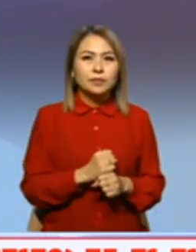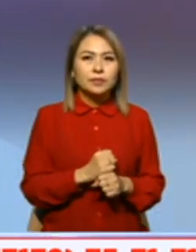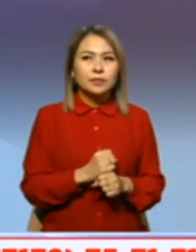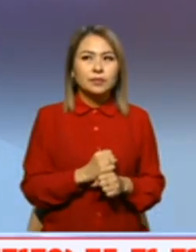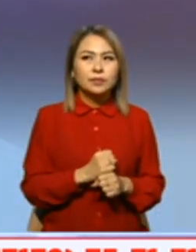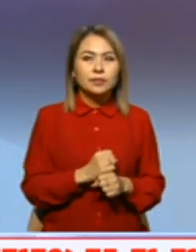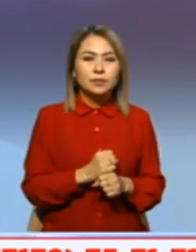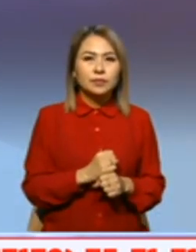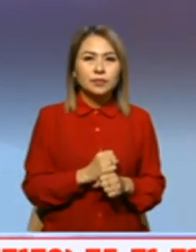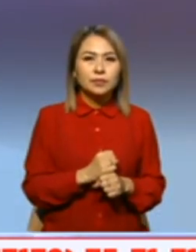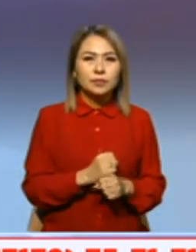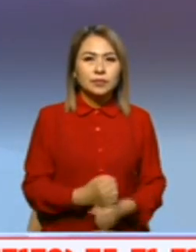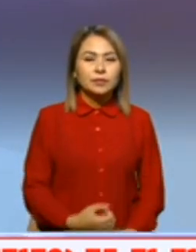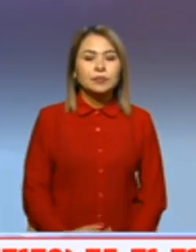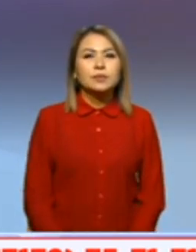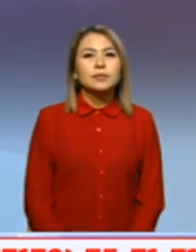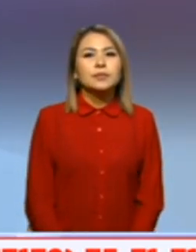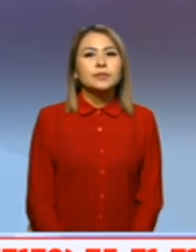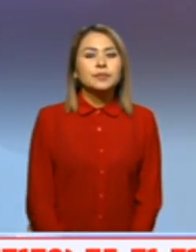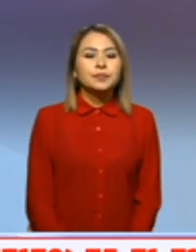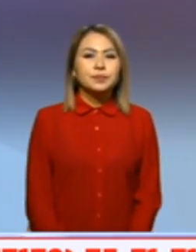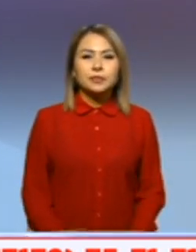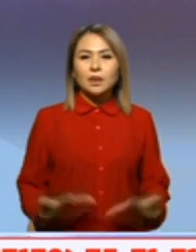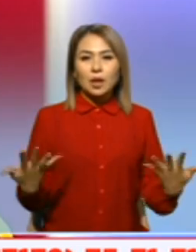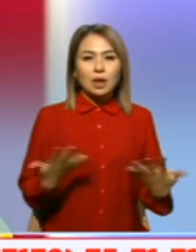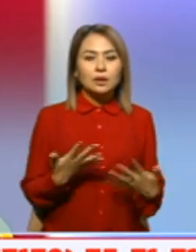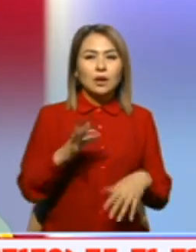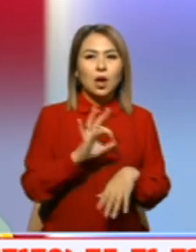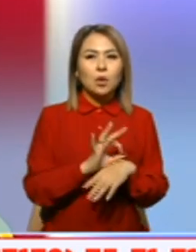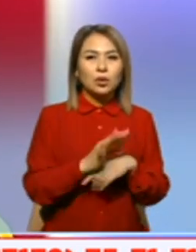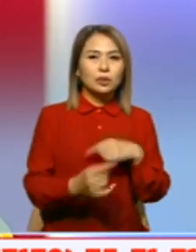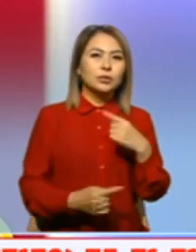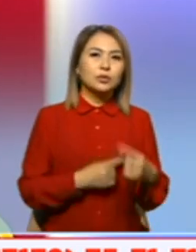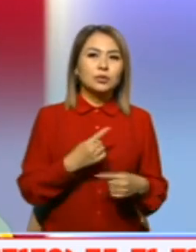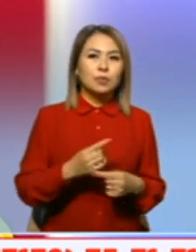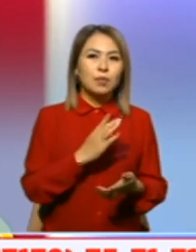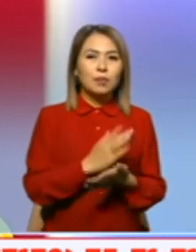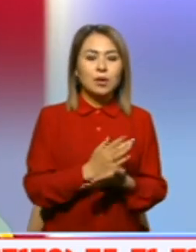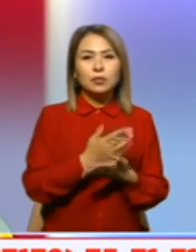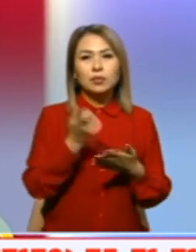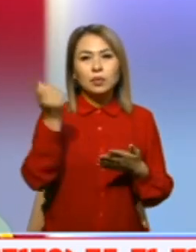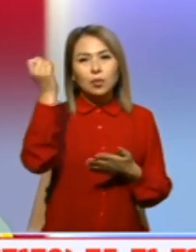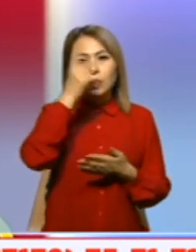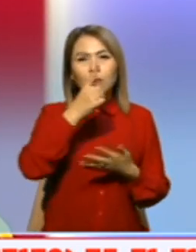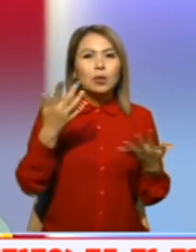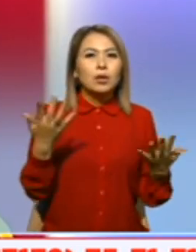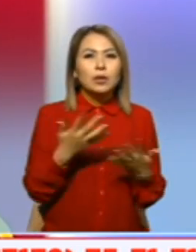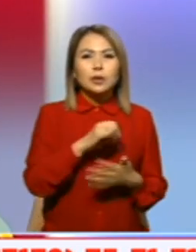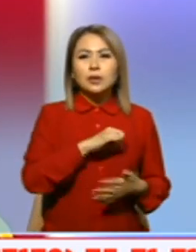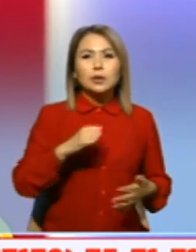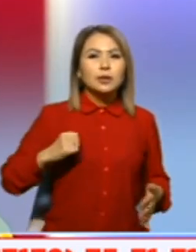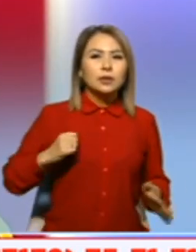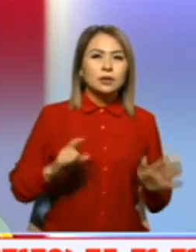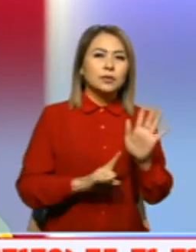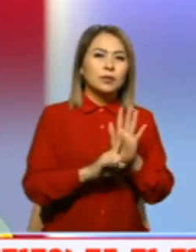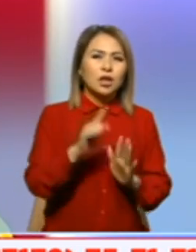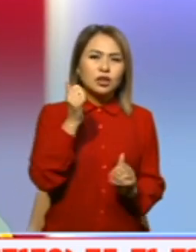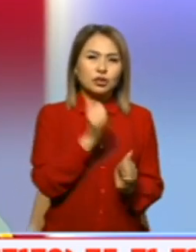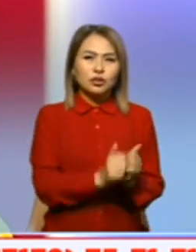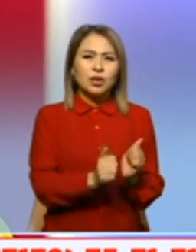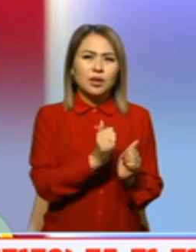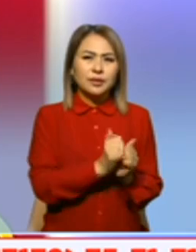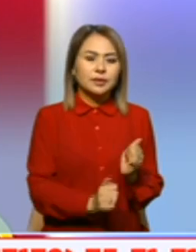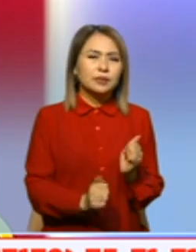жасалынады. Қандай аурулар, тұқым қуалайтын аурулардың бар ма жоғын анықтаймыз дедік. Ең жиі